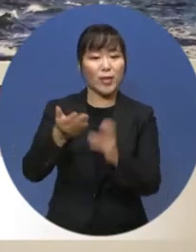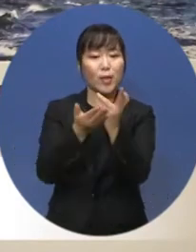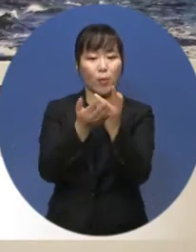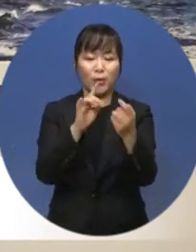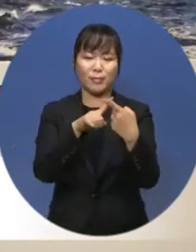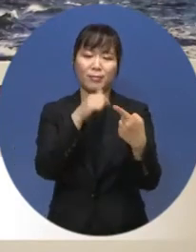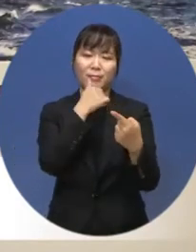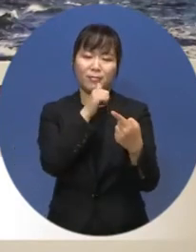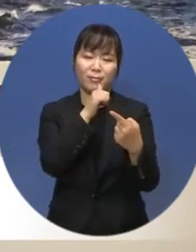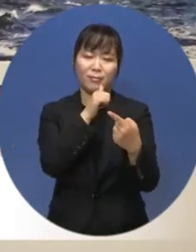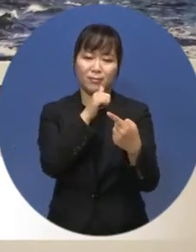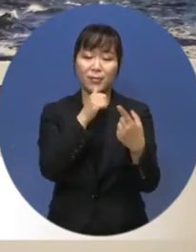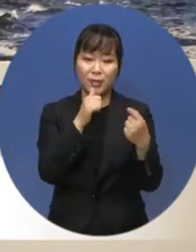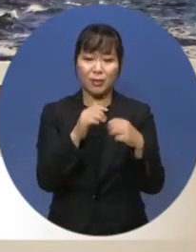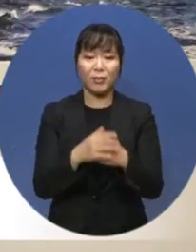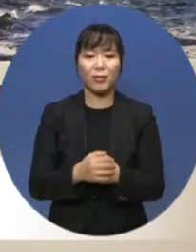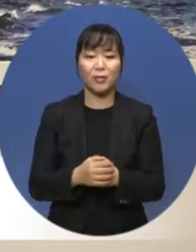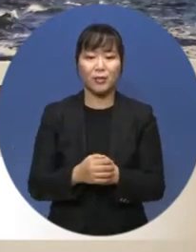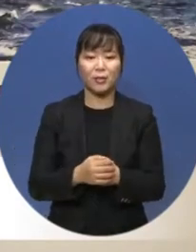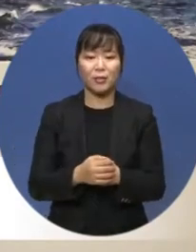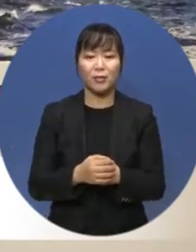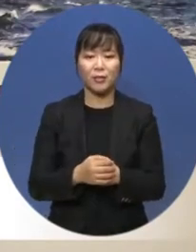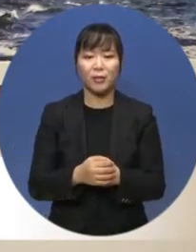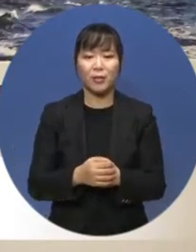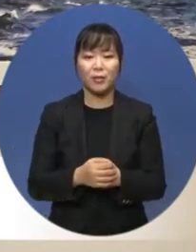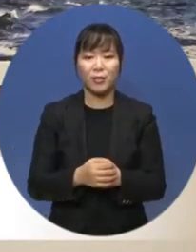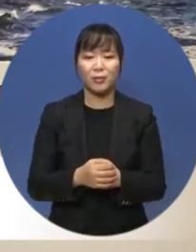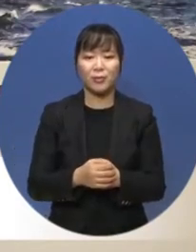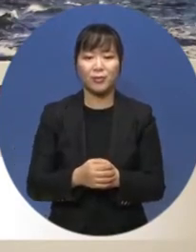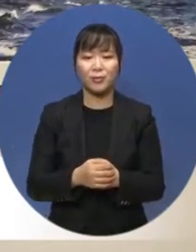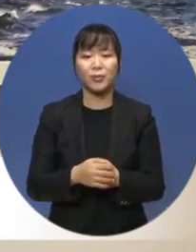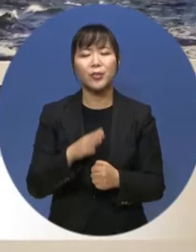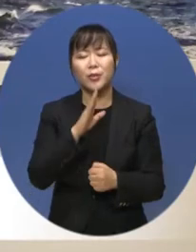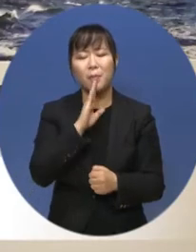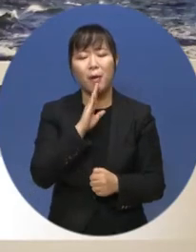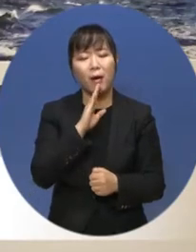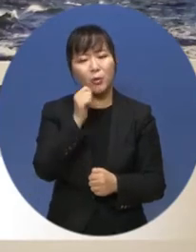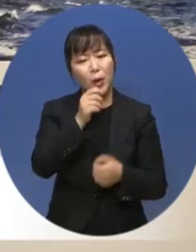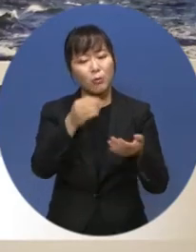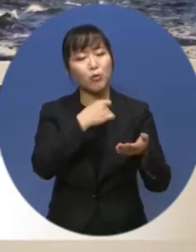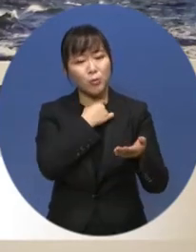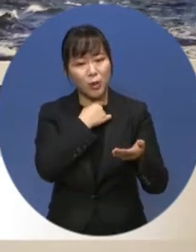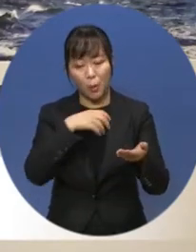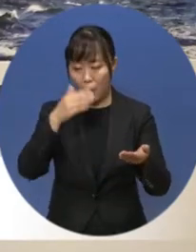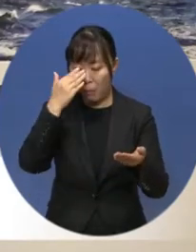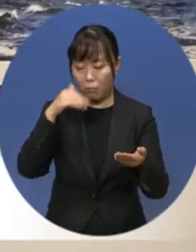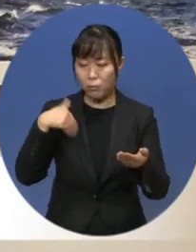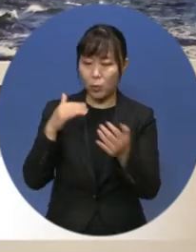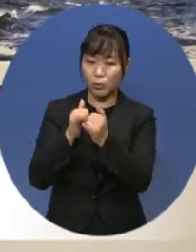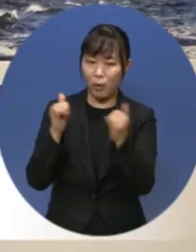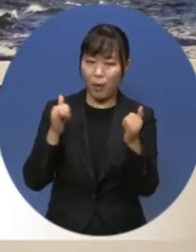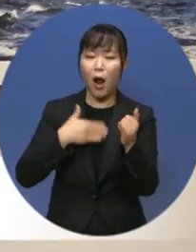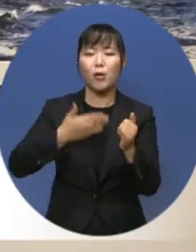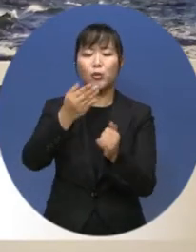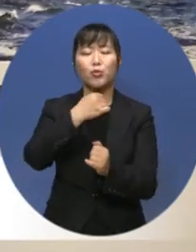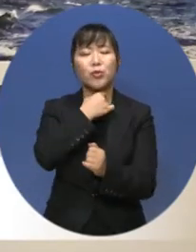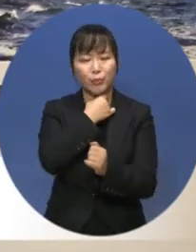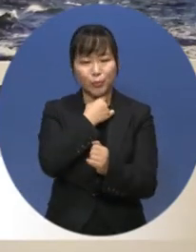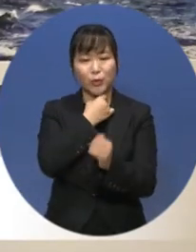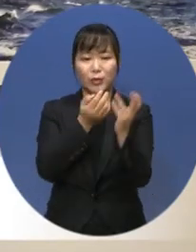소개하는데 정말 그 알려주고 싶은 모르는 분들한테 알려주고 싶은